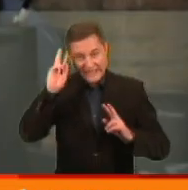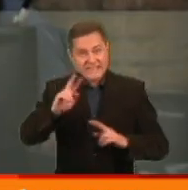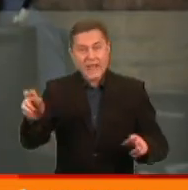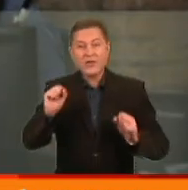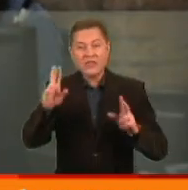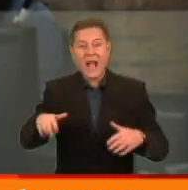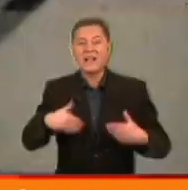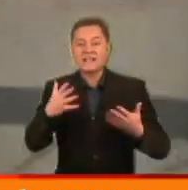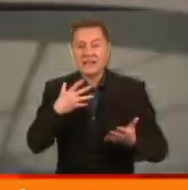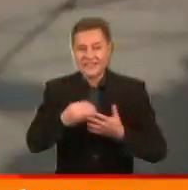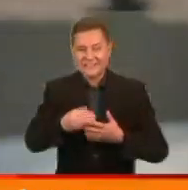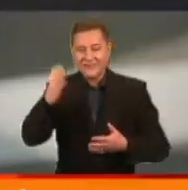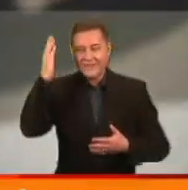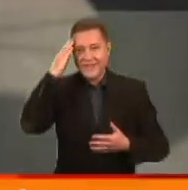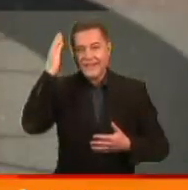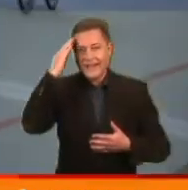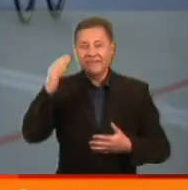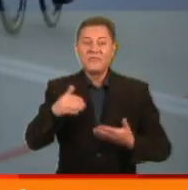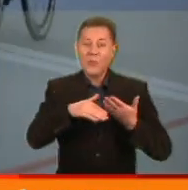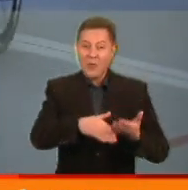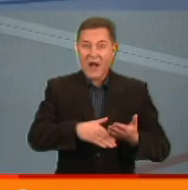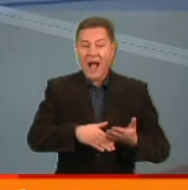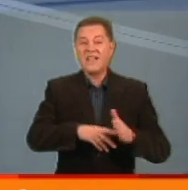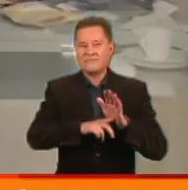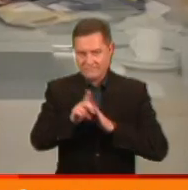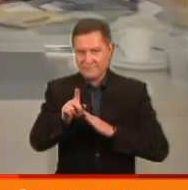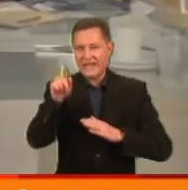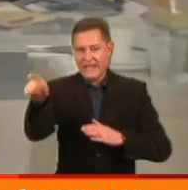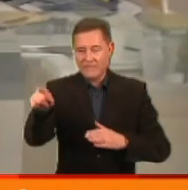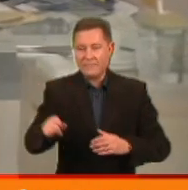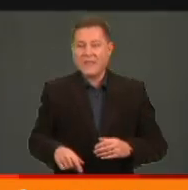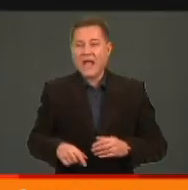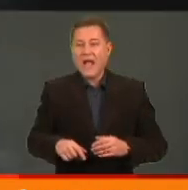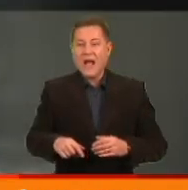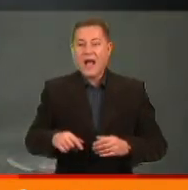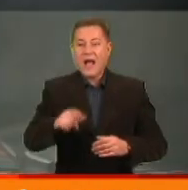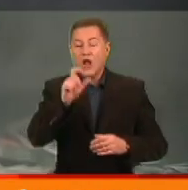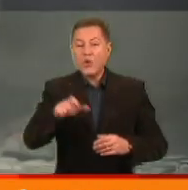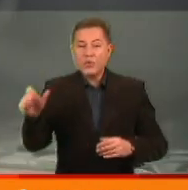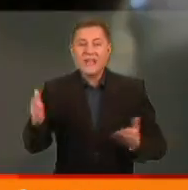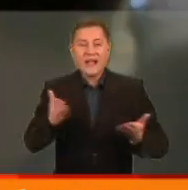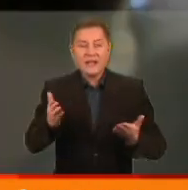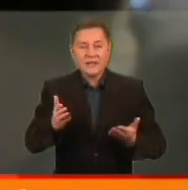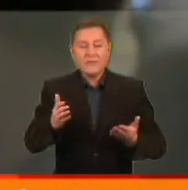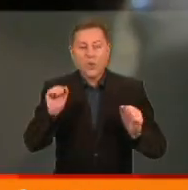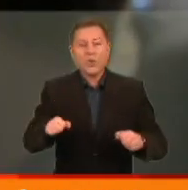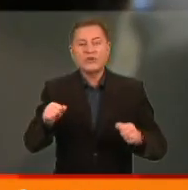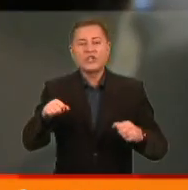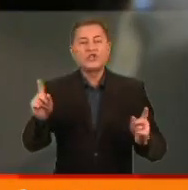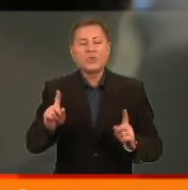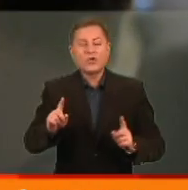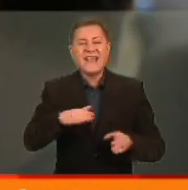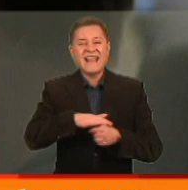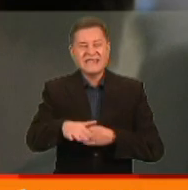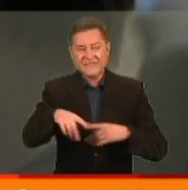свій талант. І Влад допомагає їм вийти на старт. В нашій стані дуже багато людей, які можуть технічно щось реалізувати.